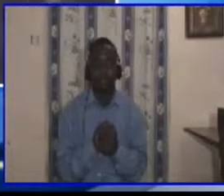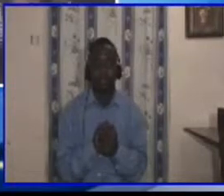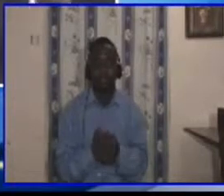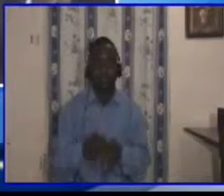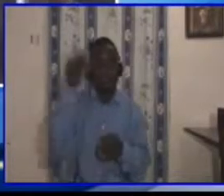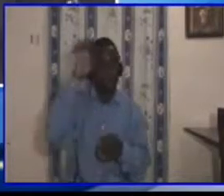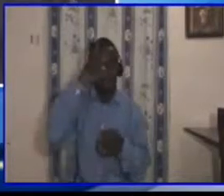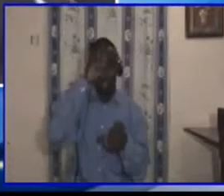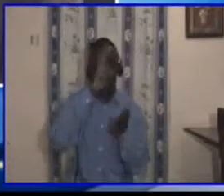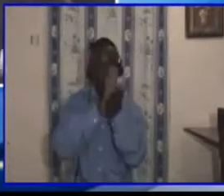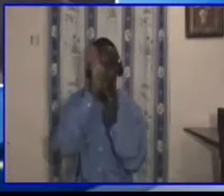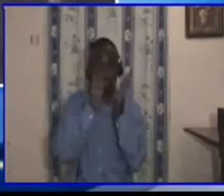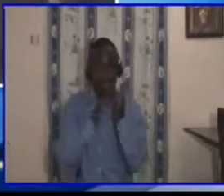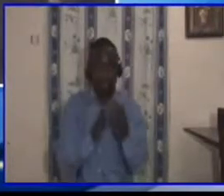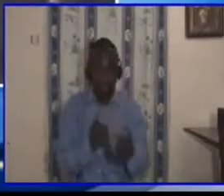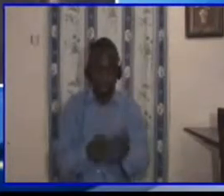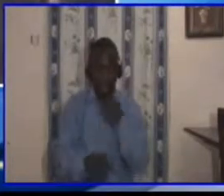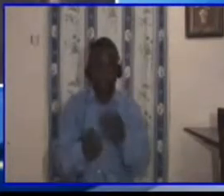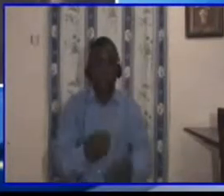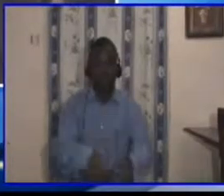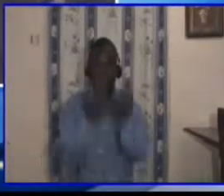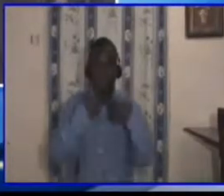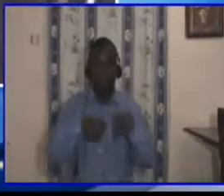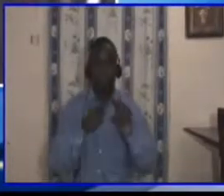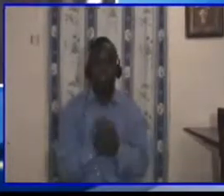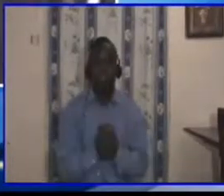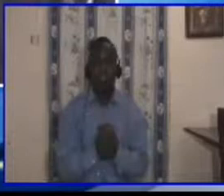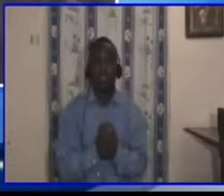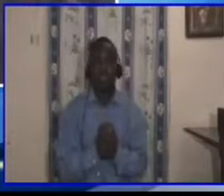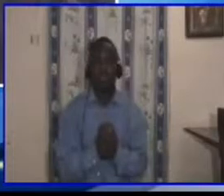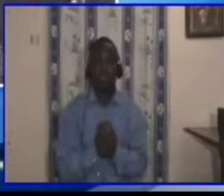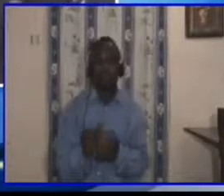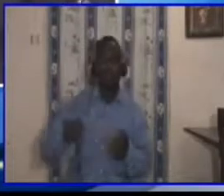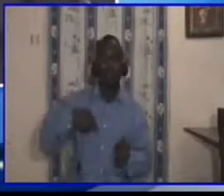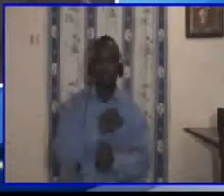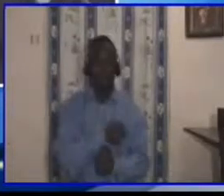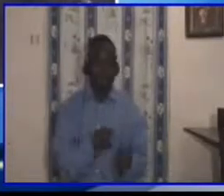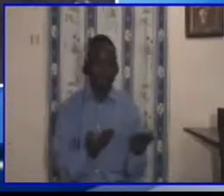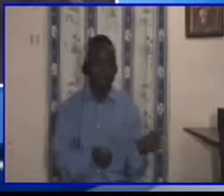e siate preparati siate preparati